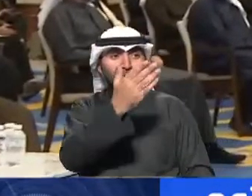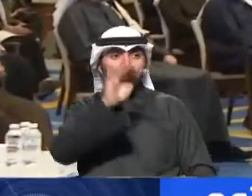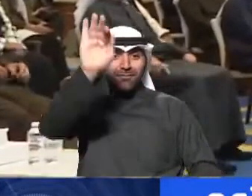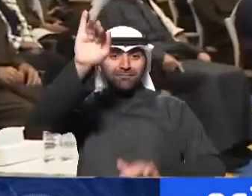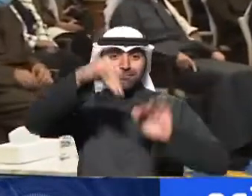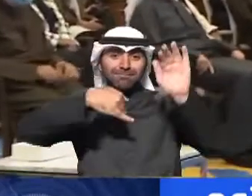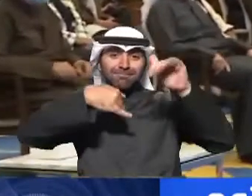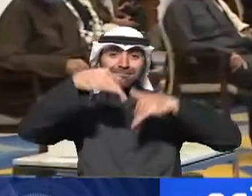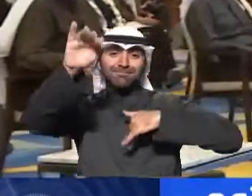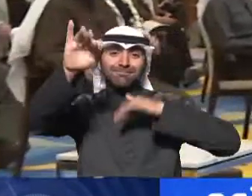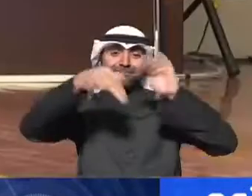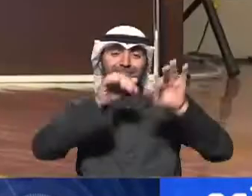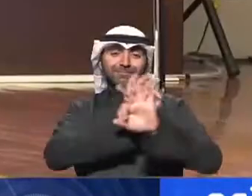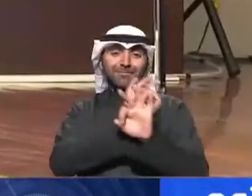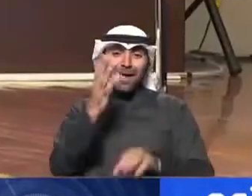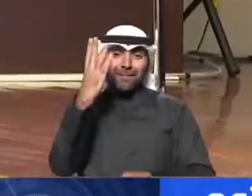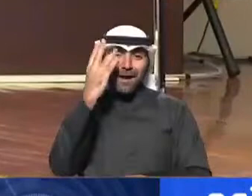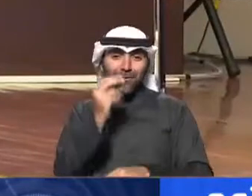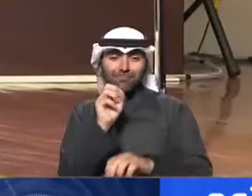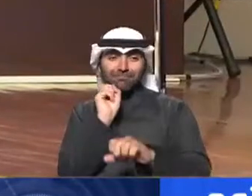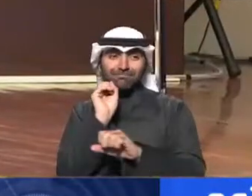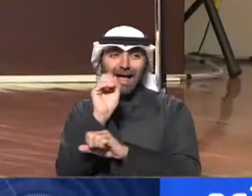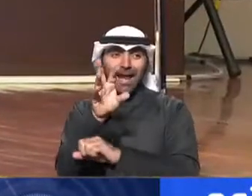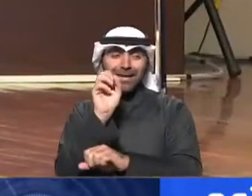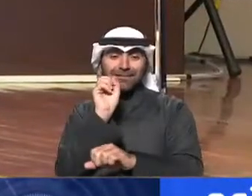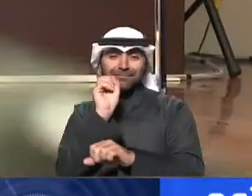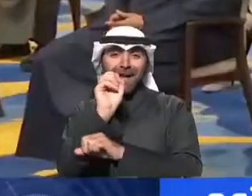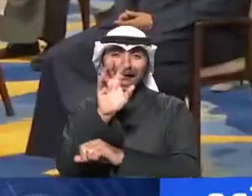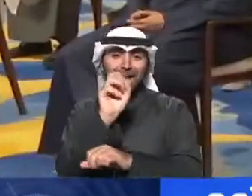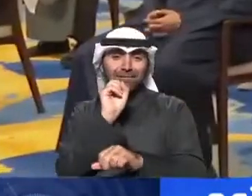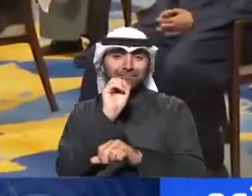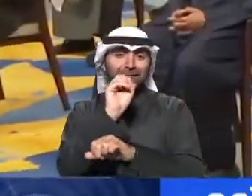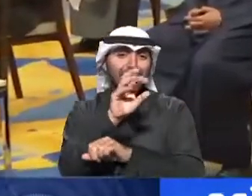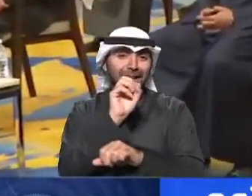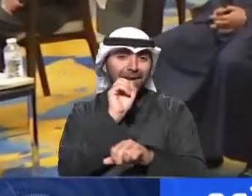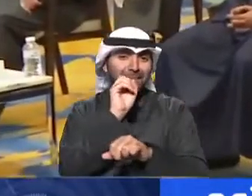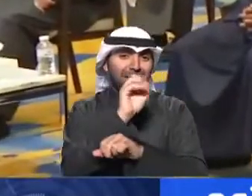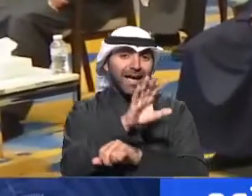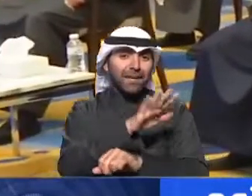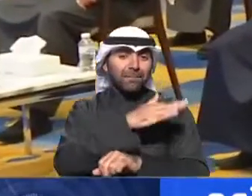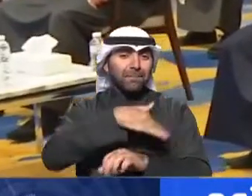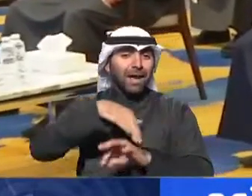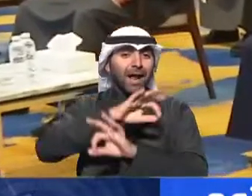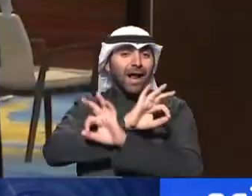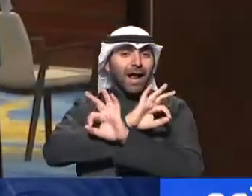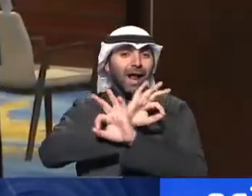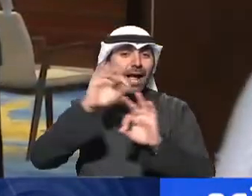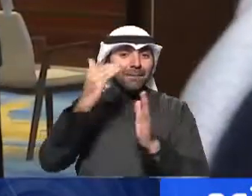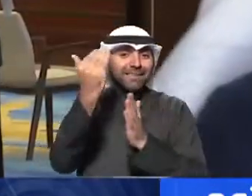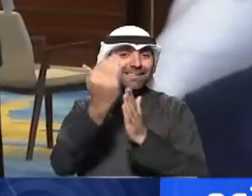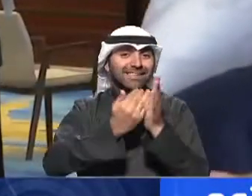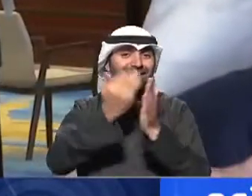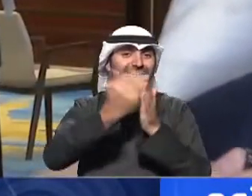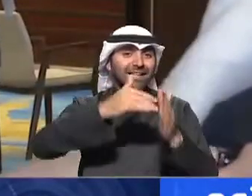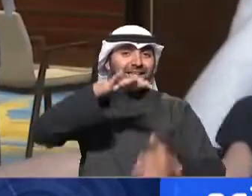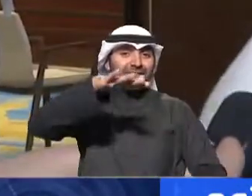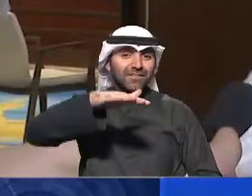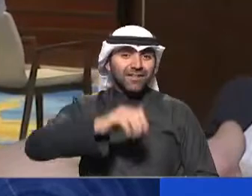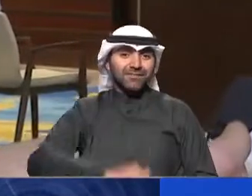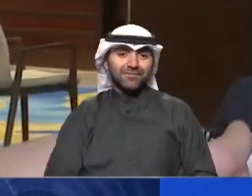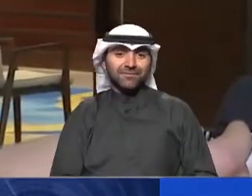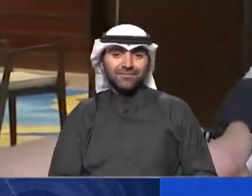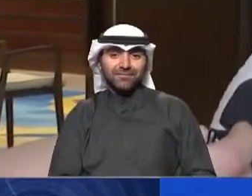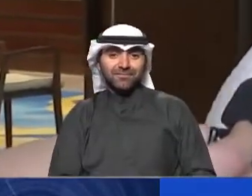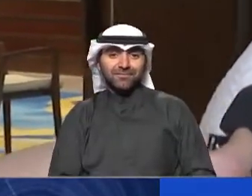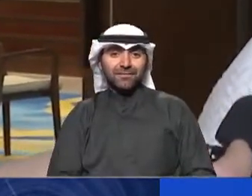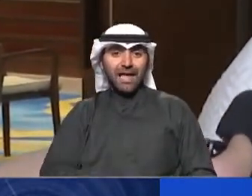الائتمانية والمالية والمصرفية لدى عملاء القطاع المصرفي والمجتمع. هذه الحملة شاركنا بها مشاركة فاعلة بحيث